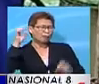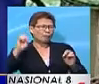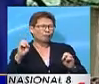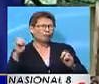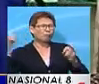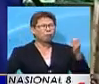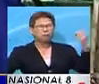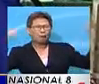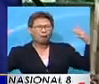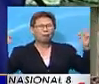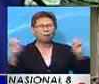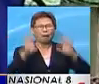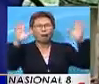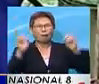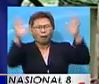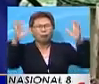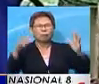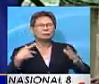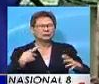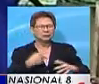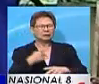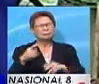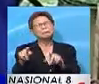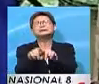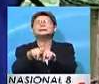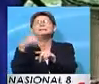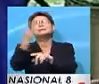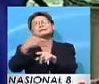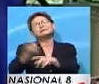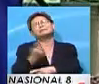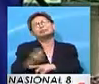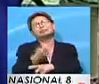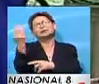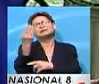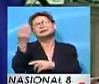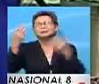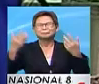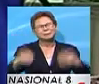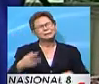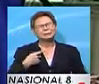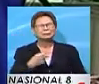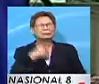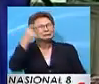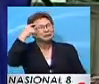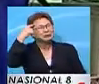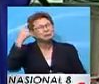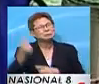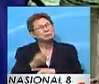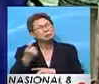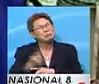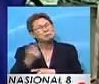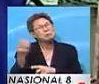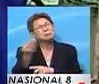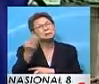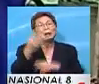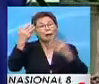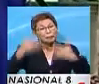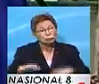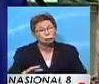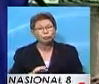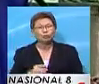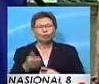tapi kami duk ingat macam biasalah dia punya Latihan biasa lepas tu ambulans Sorry Bomba